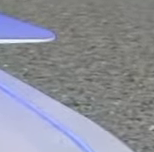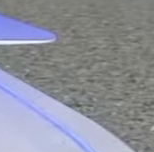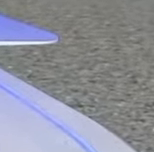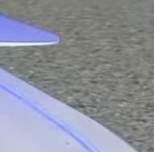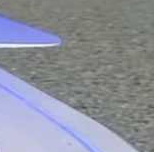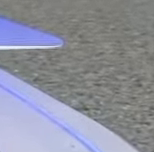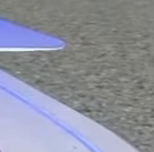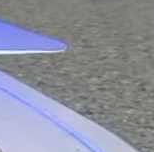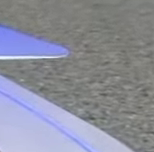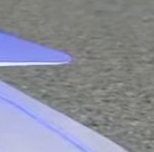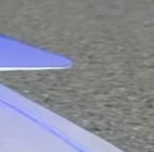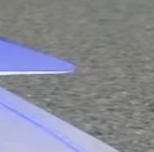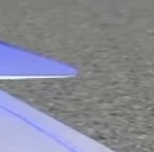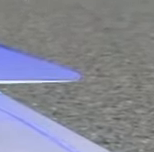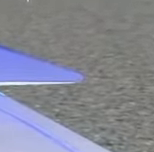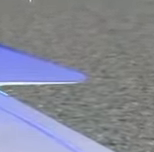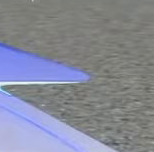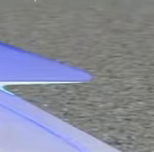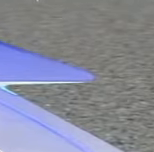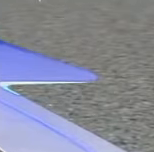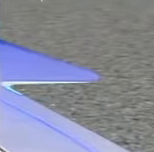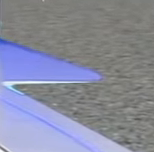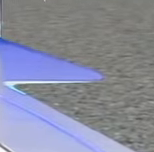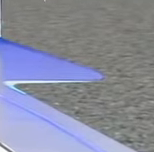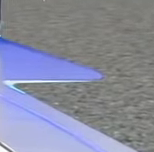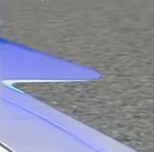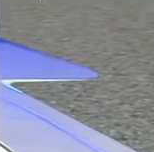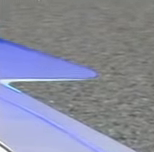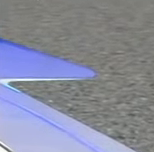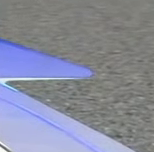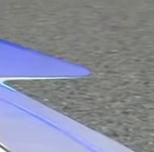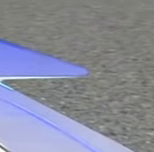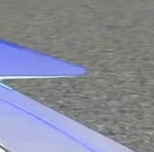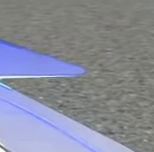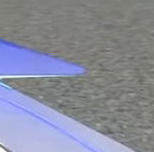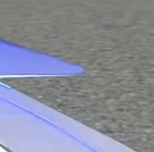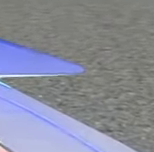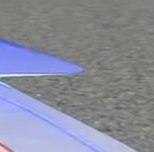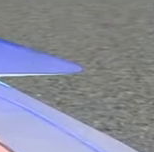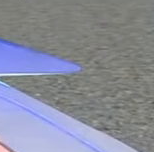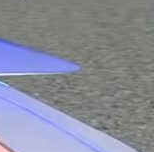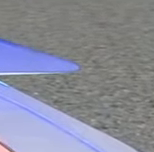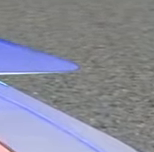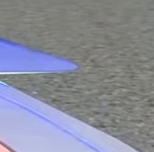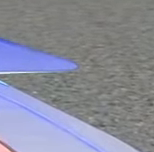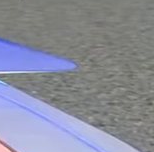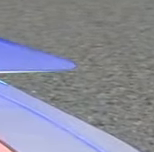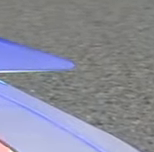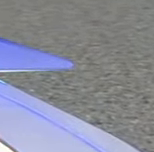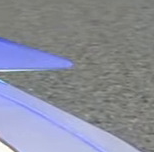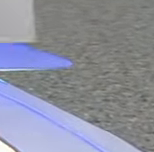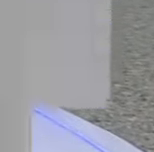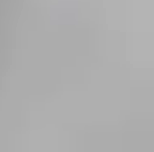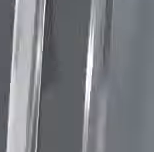mga panukalang batas sa Senado at Kamara para mapalawig pa yan. Yan po ang tinutukan ni Tina